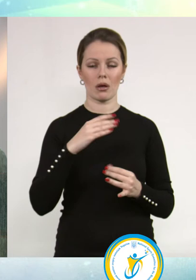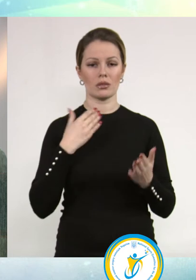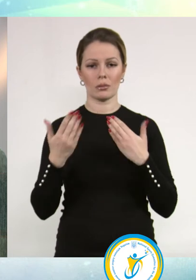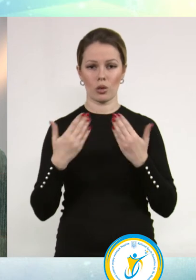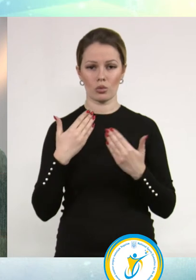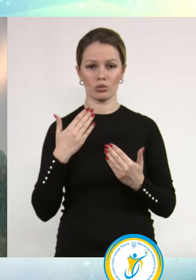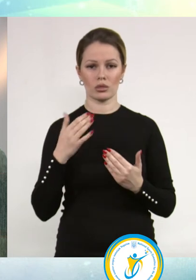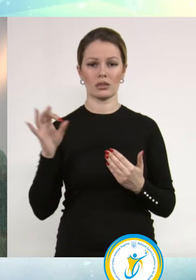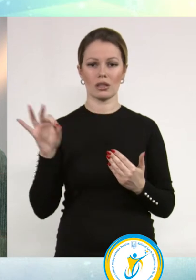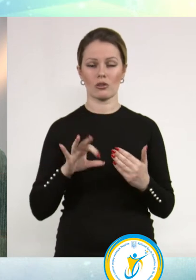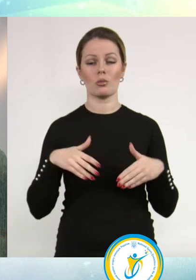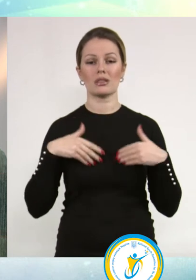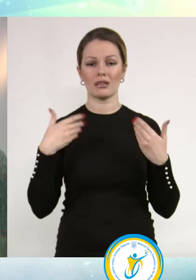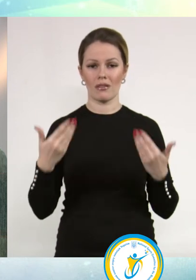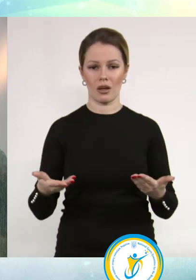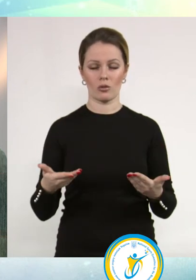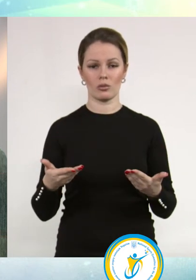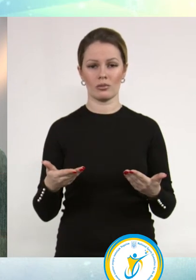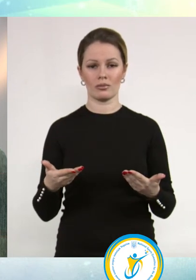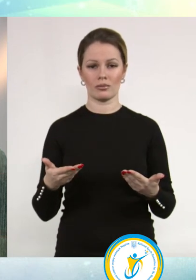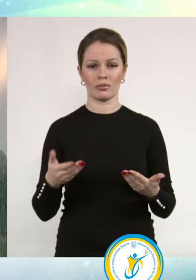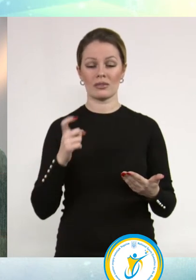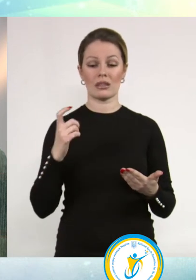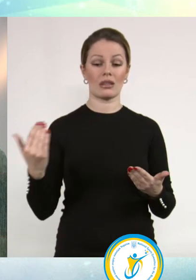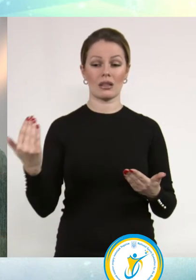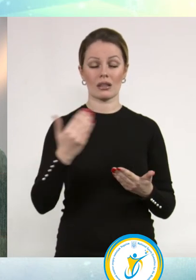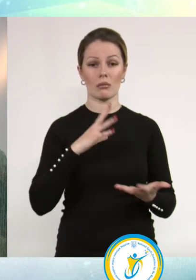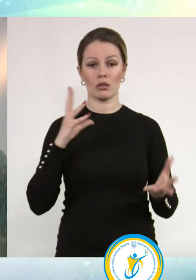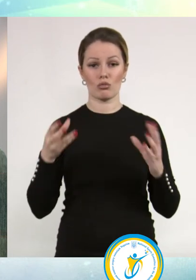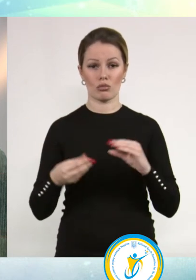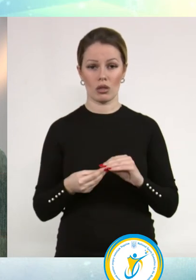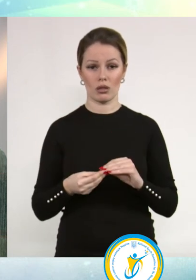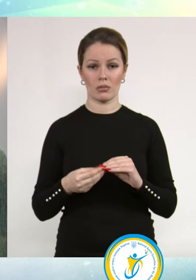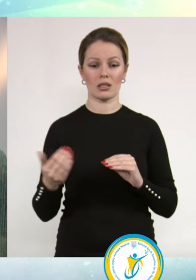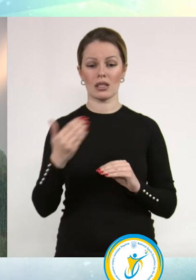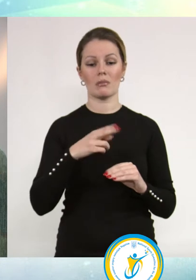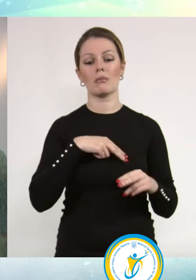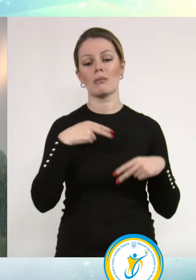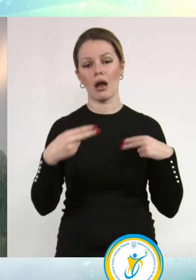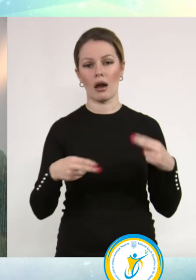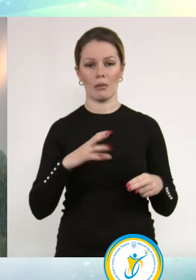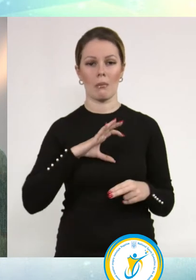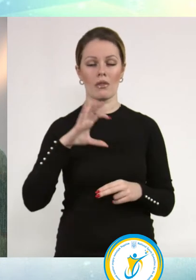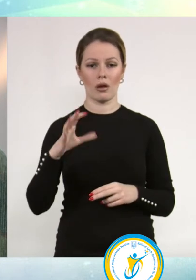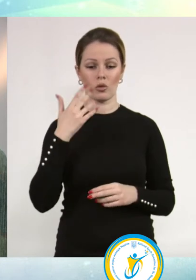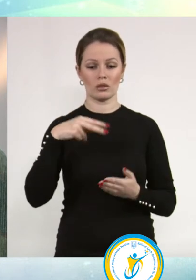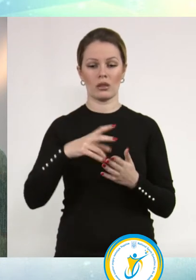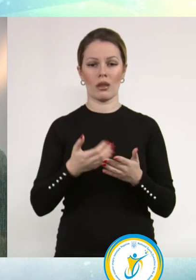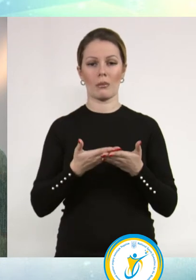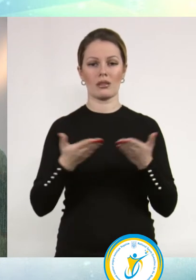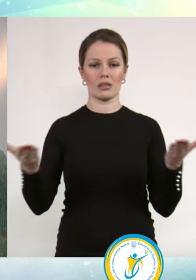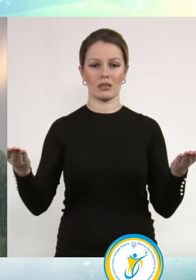їх зразу ж поздравляю з їхніми результатами, з їхніми наградами, медалями. І коли вони стоять на